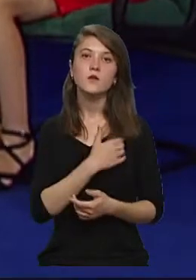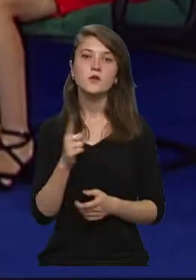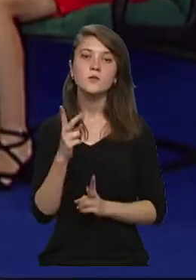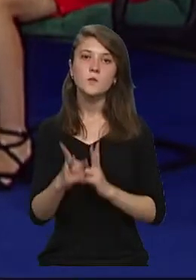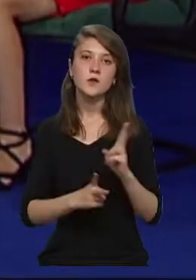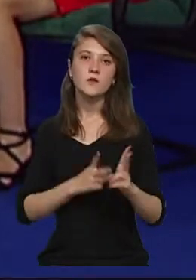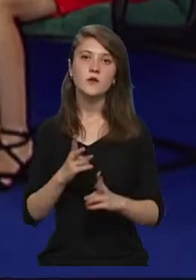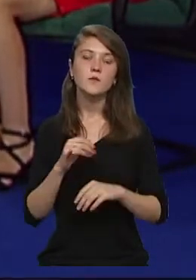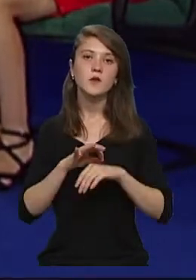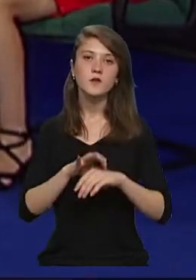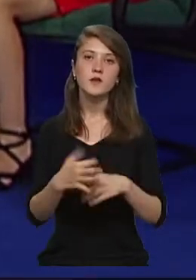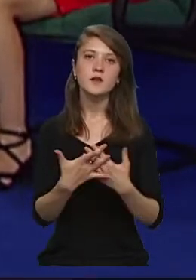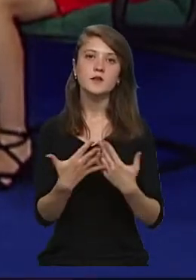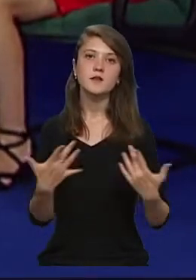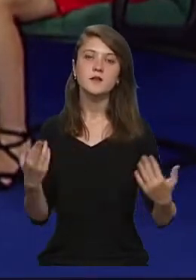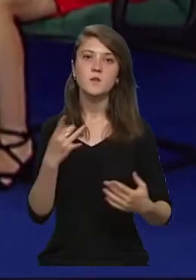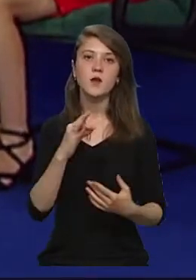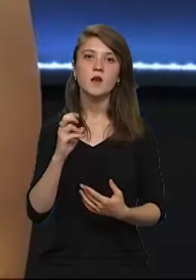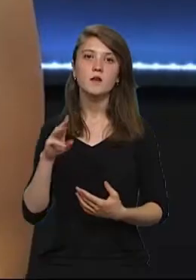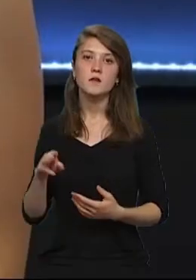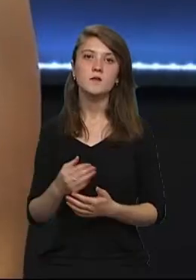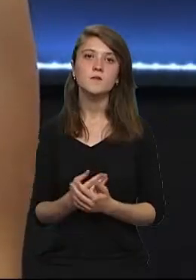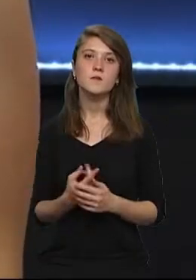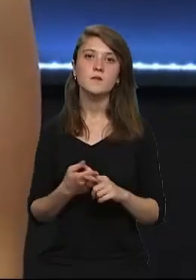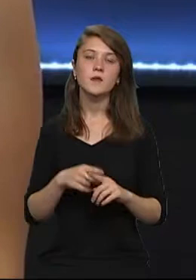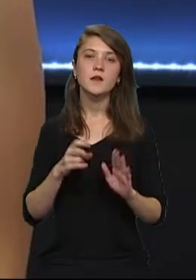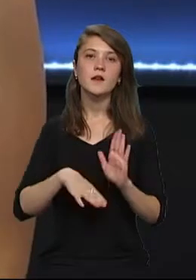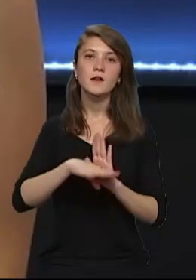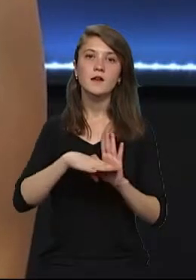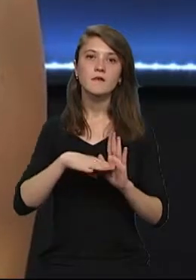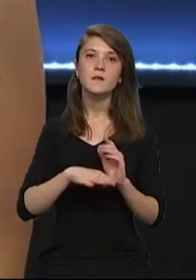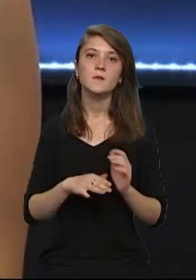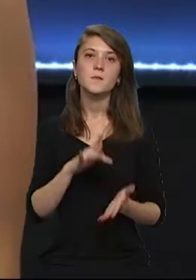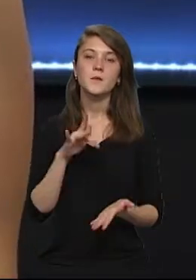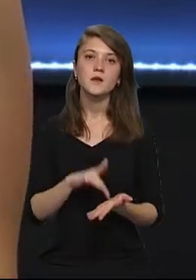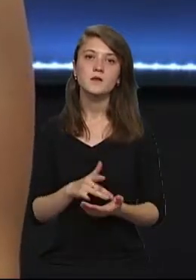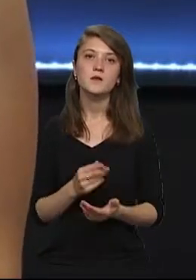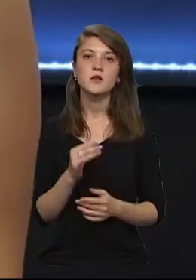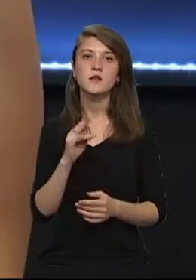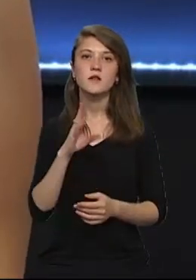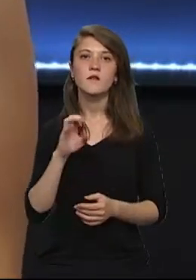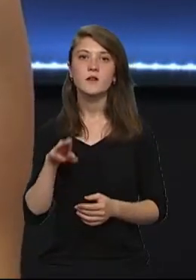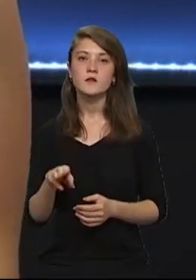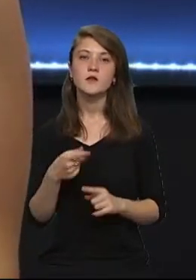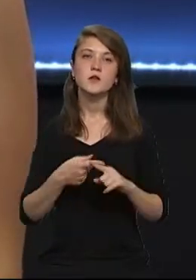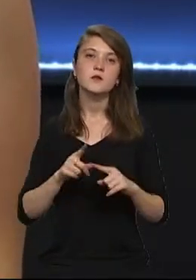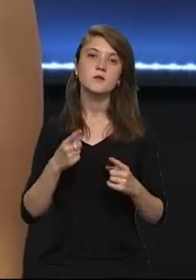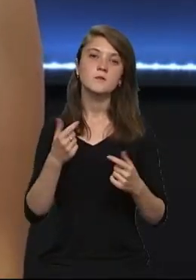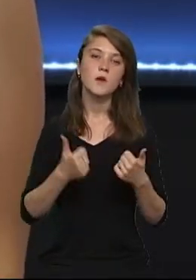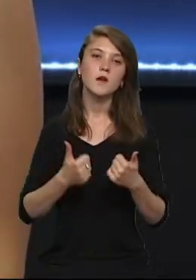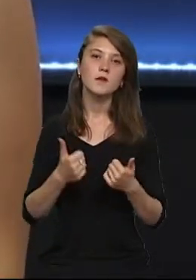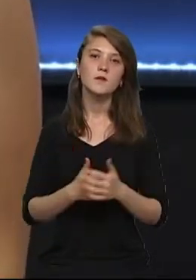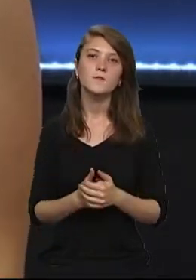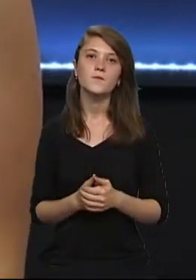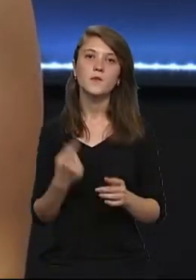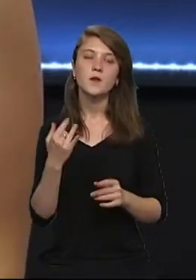і проводять різні проекти. Міні-проекти – це на рівні міста, чи квести, змагання. І ось одним